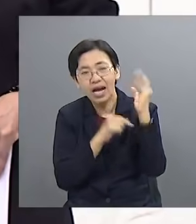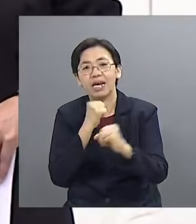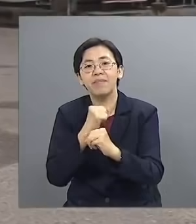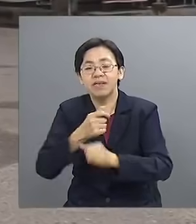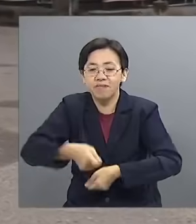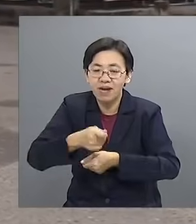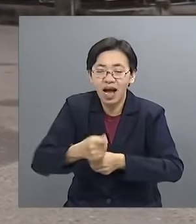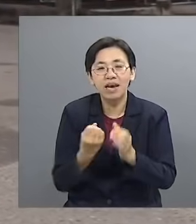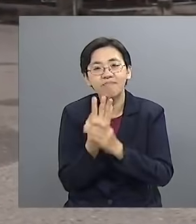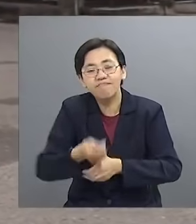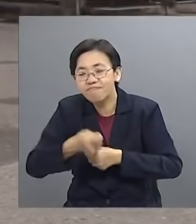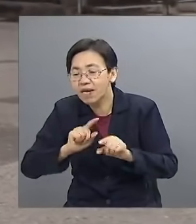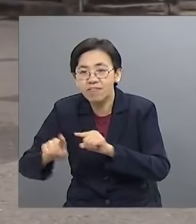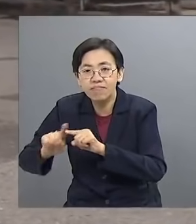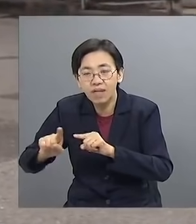ค่ะ